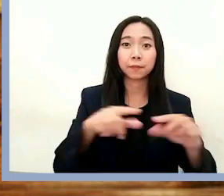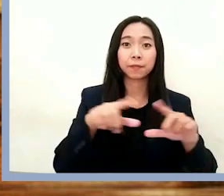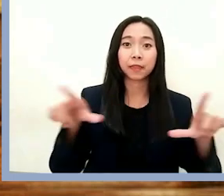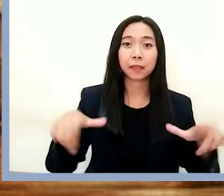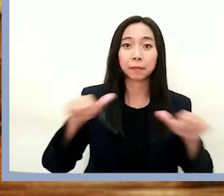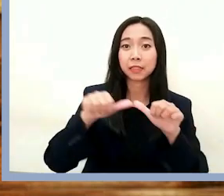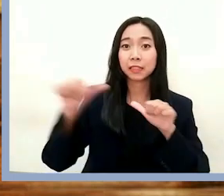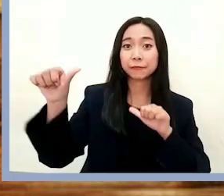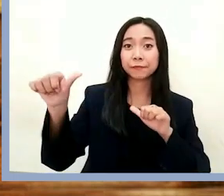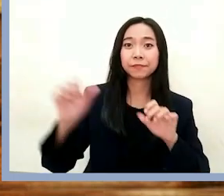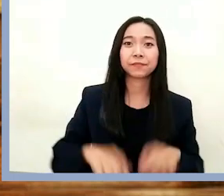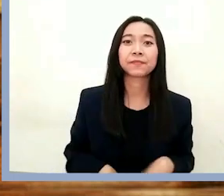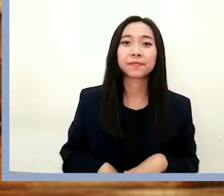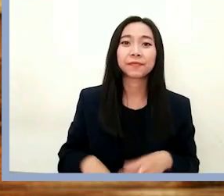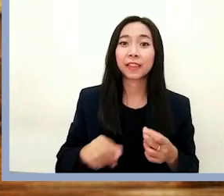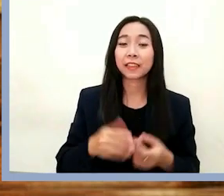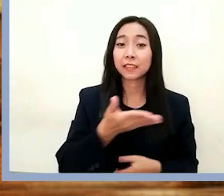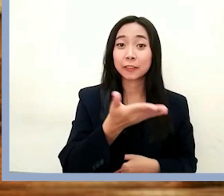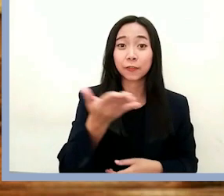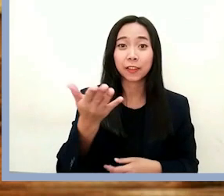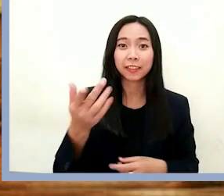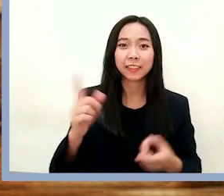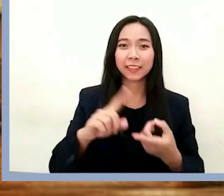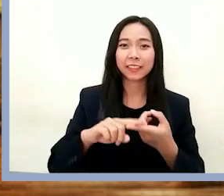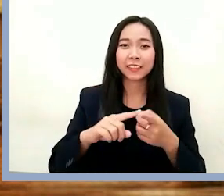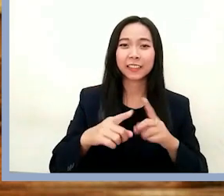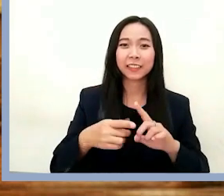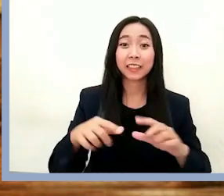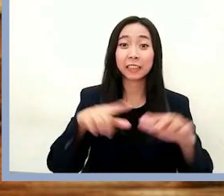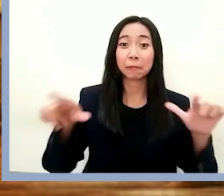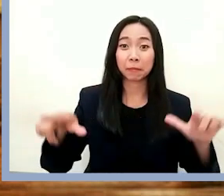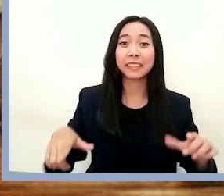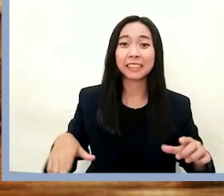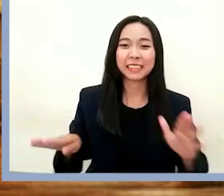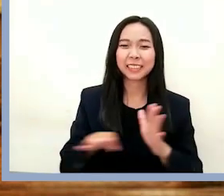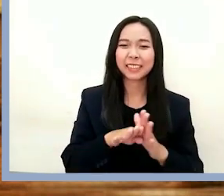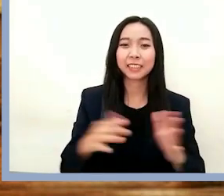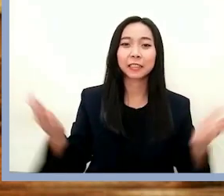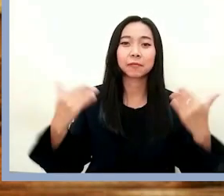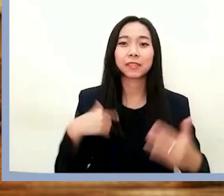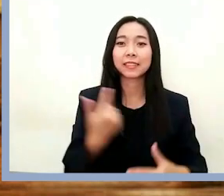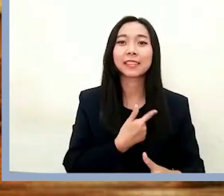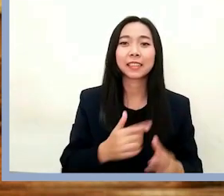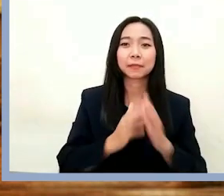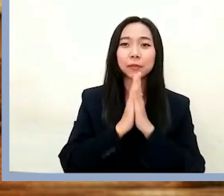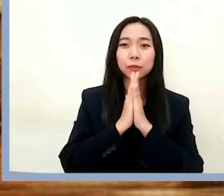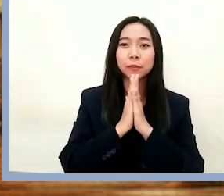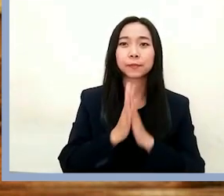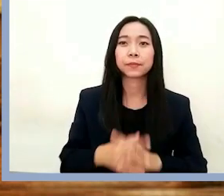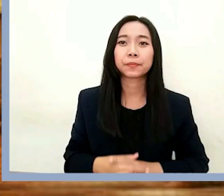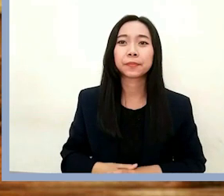ataupun di tempat-tempat yang terdekat kita akan bersama-sama menyatukan diri dalam doa